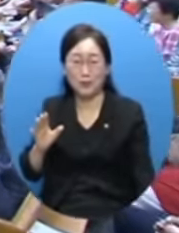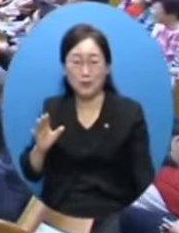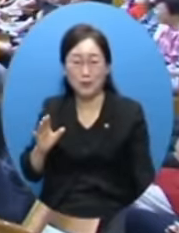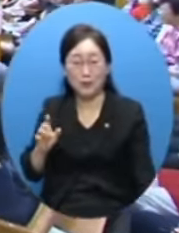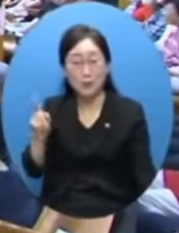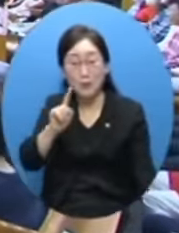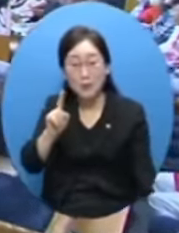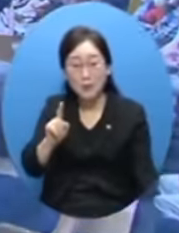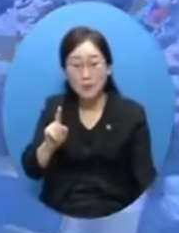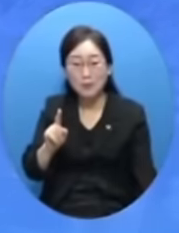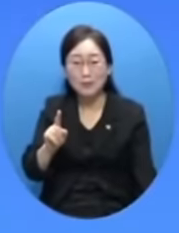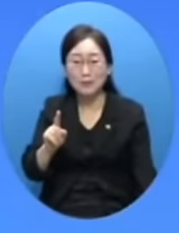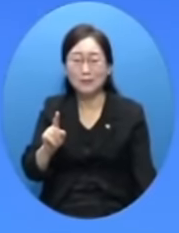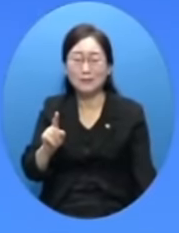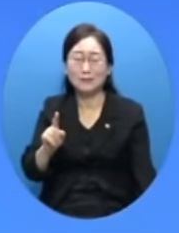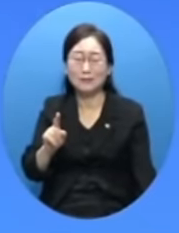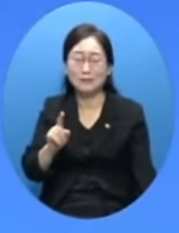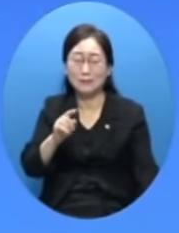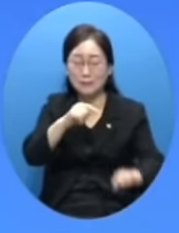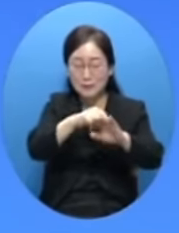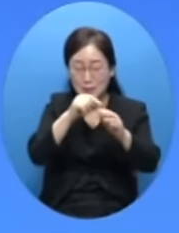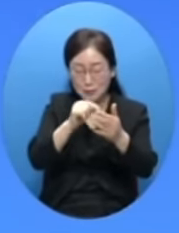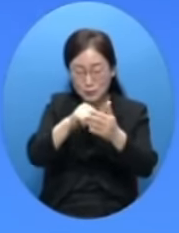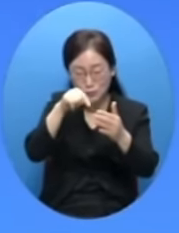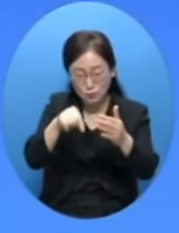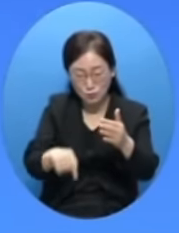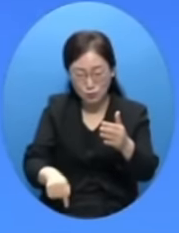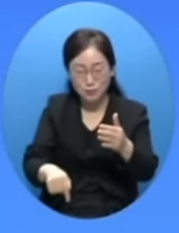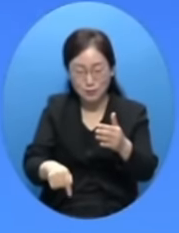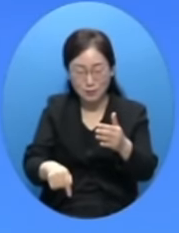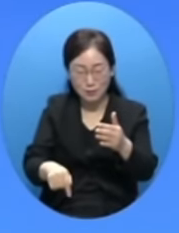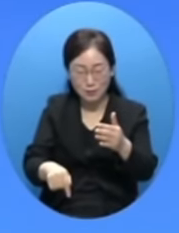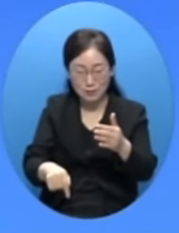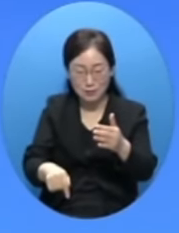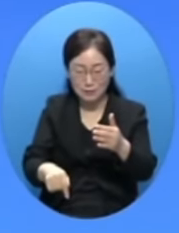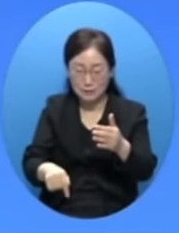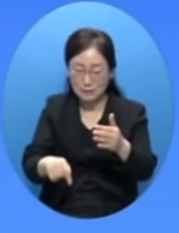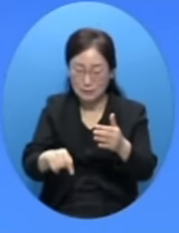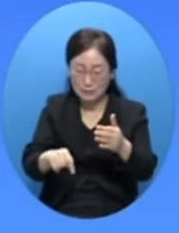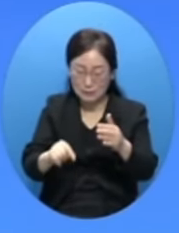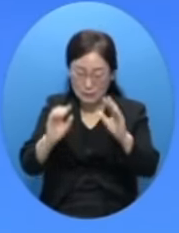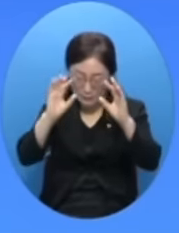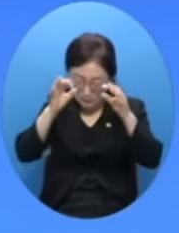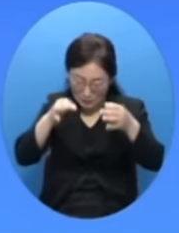산다고 할지라도 마음 한구석 가운데 있는 가끔 나를 뒤흔드는